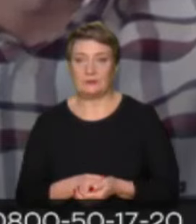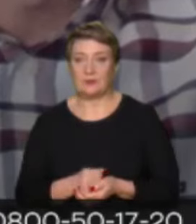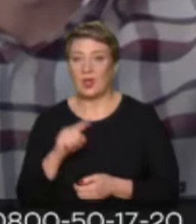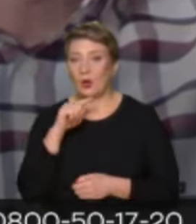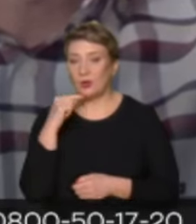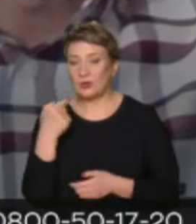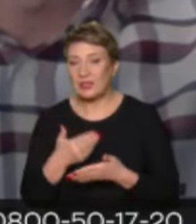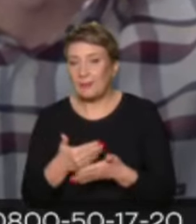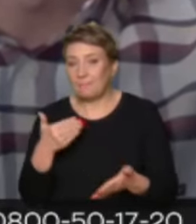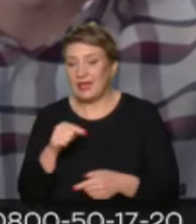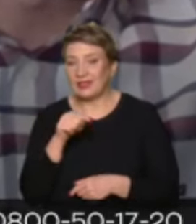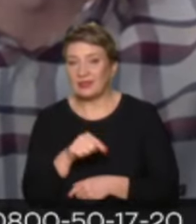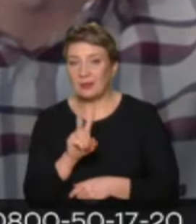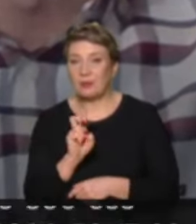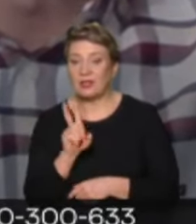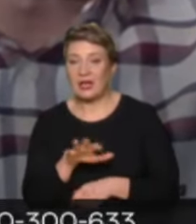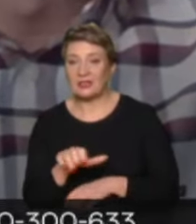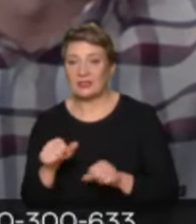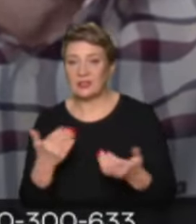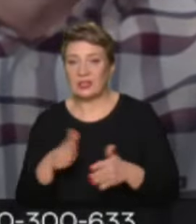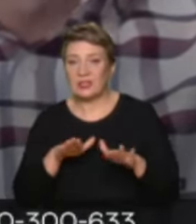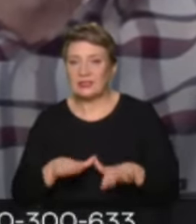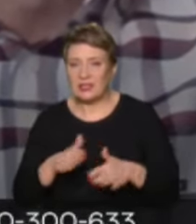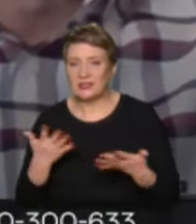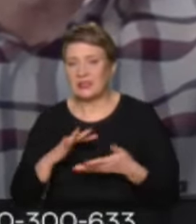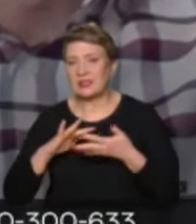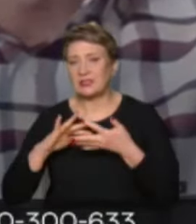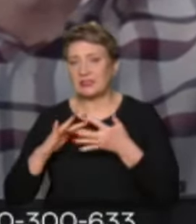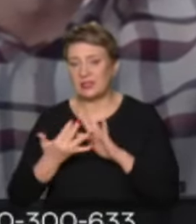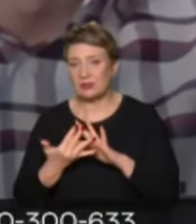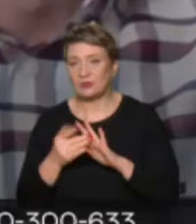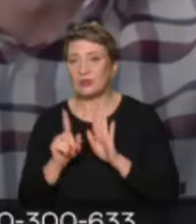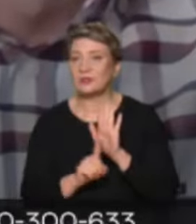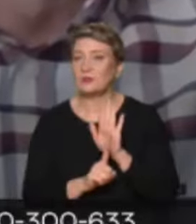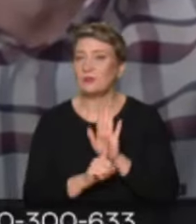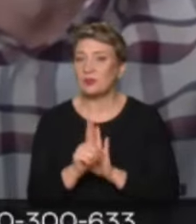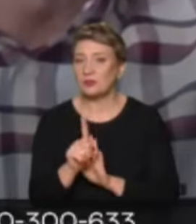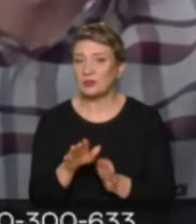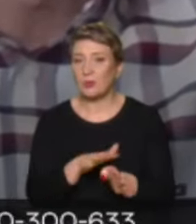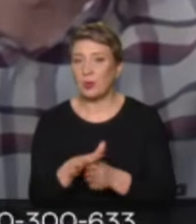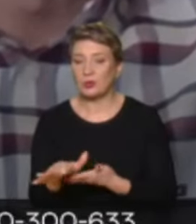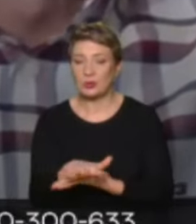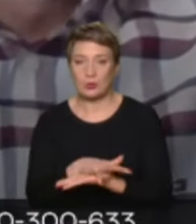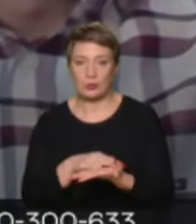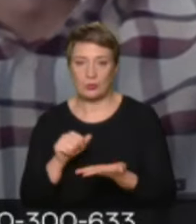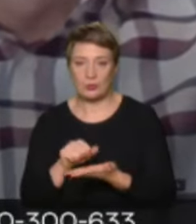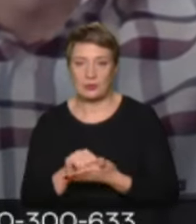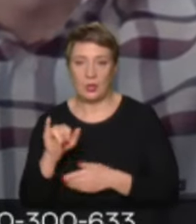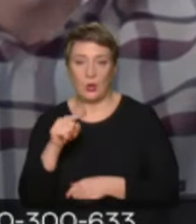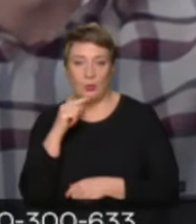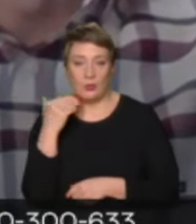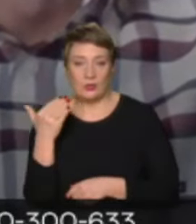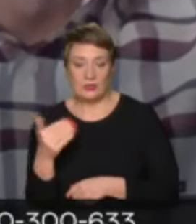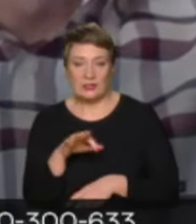перед тим, як захопити якусь локацію, якесь село, вони його спочатку повністю руйнують. У них на це